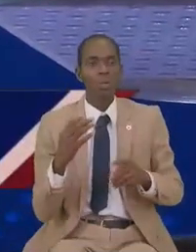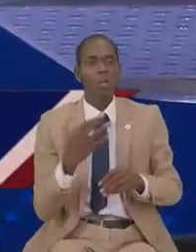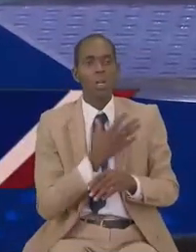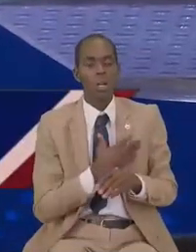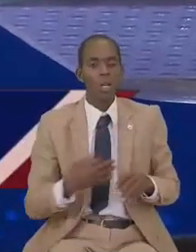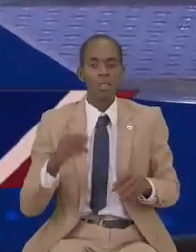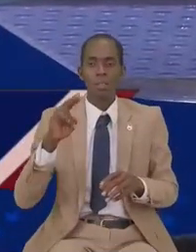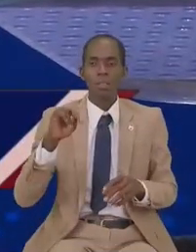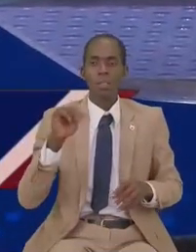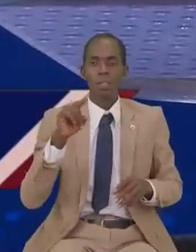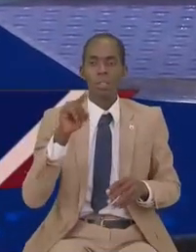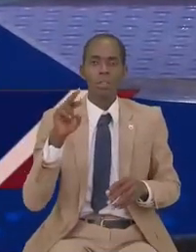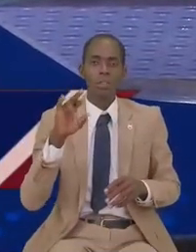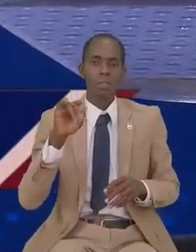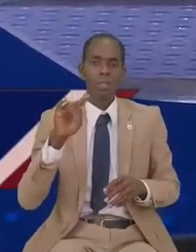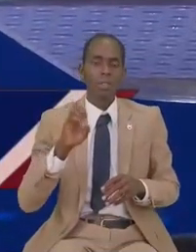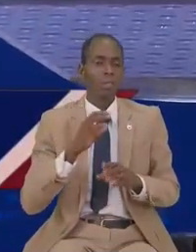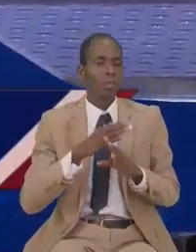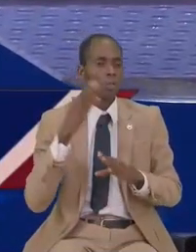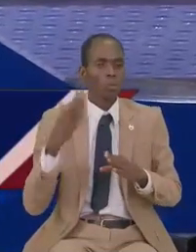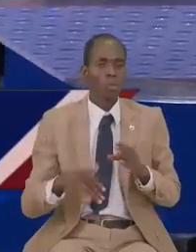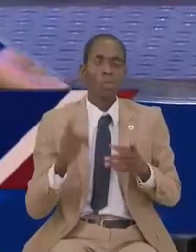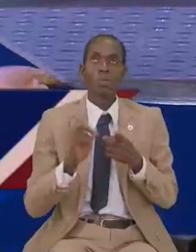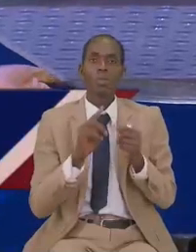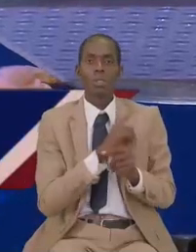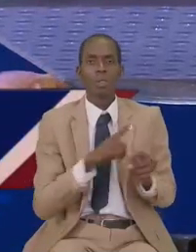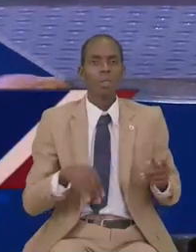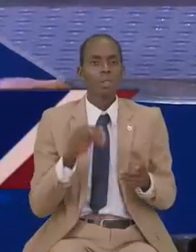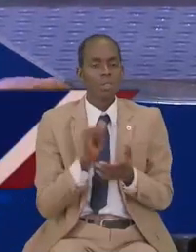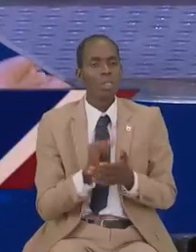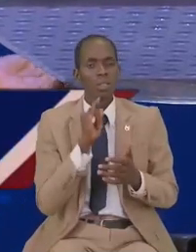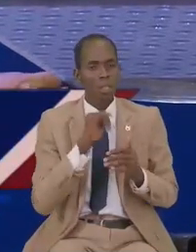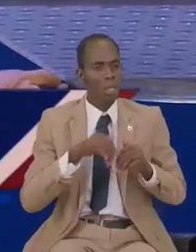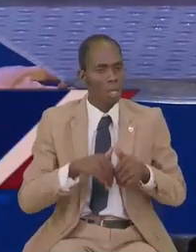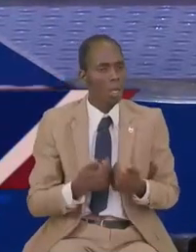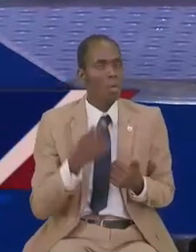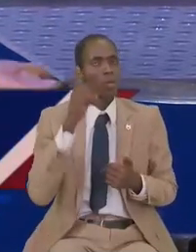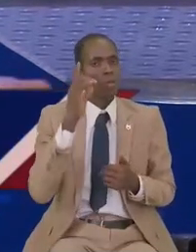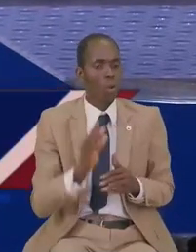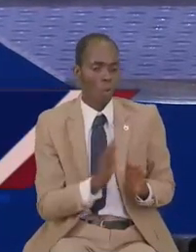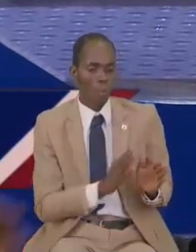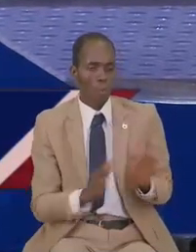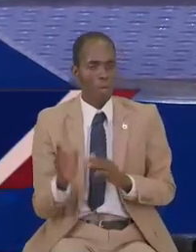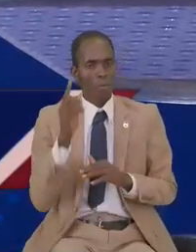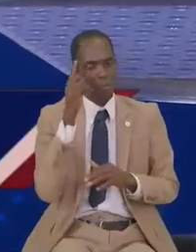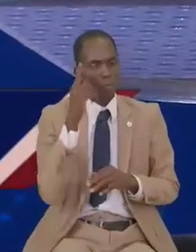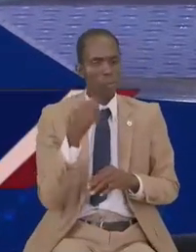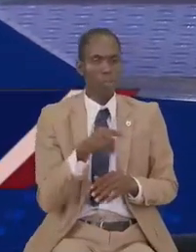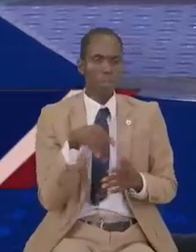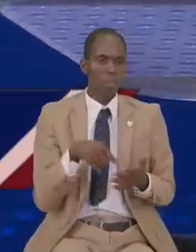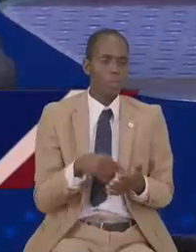au Seigneur. Et Dieu a dit, oui, c'est ainsi que je vous ai. J'ai suscité vos enfants et vos filles.